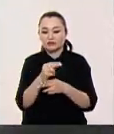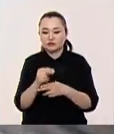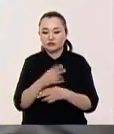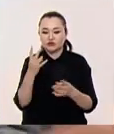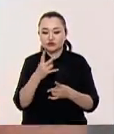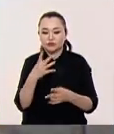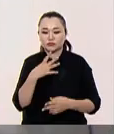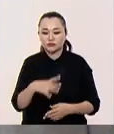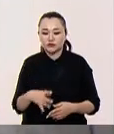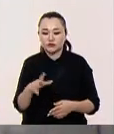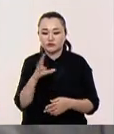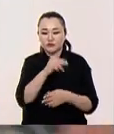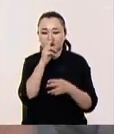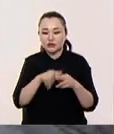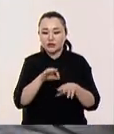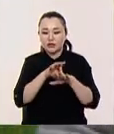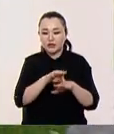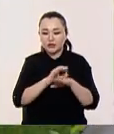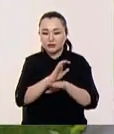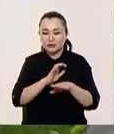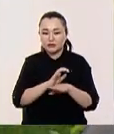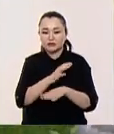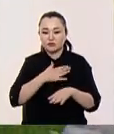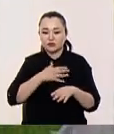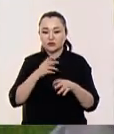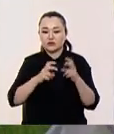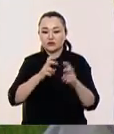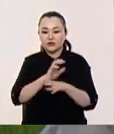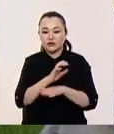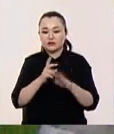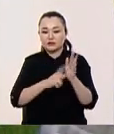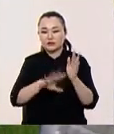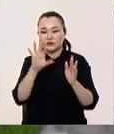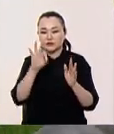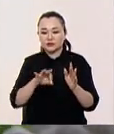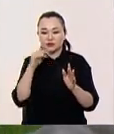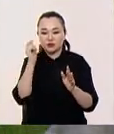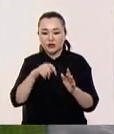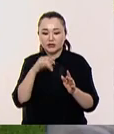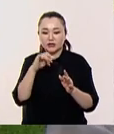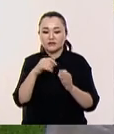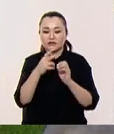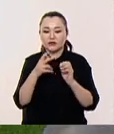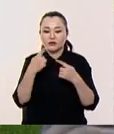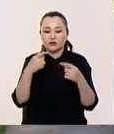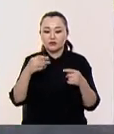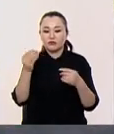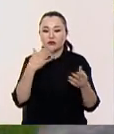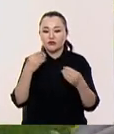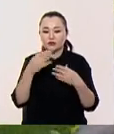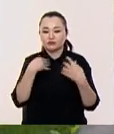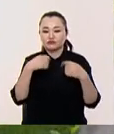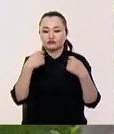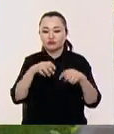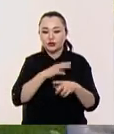дейді. Несем потери в логистике, несем потери. Біз өндіретін тауардың 75% Украина, қалғанын осы елімізде кәсіпорындар алатын. Енді